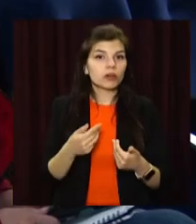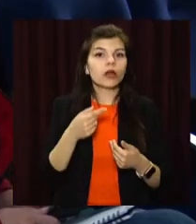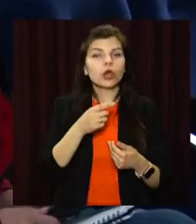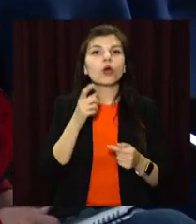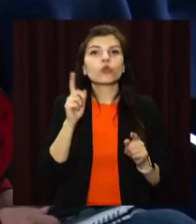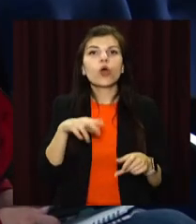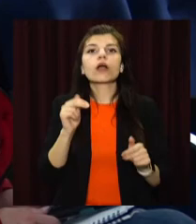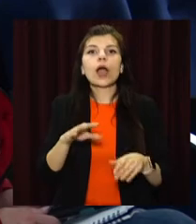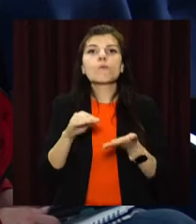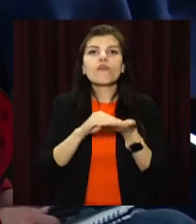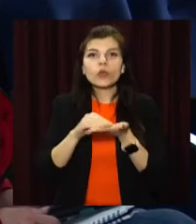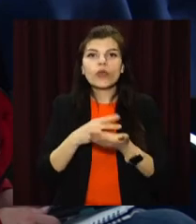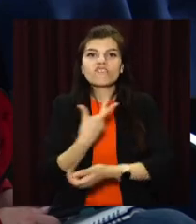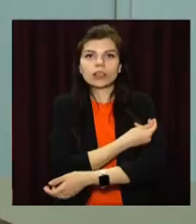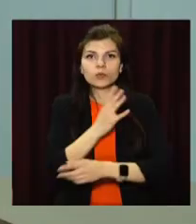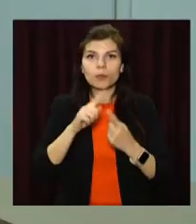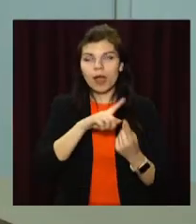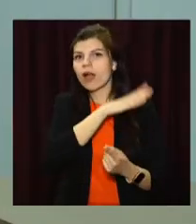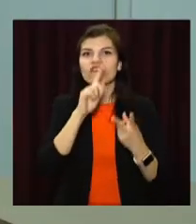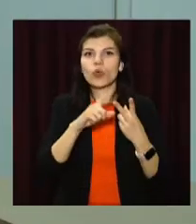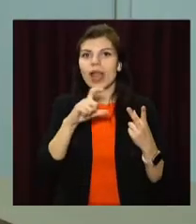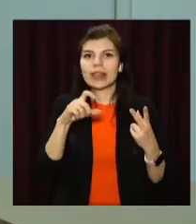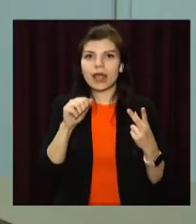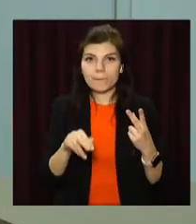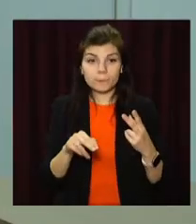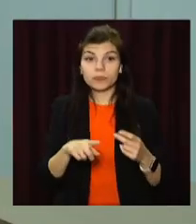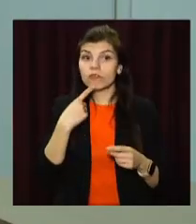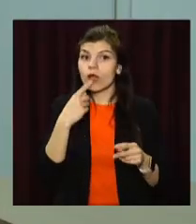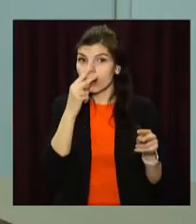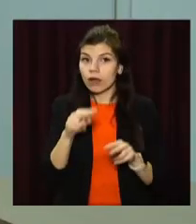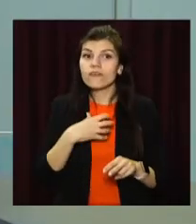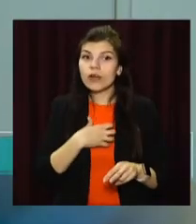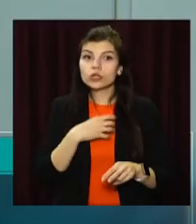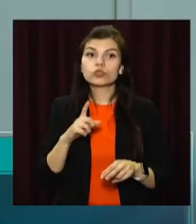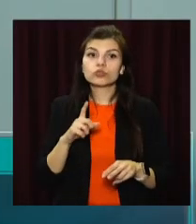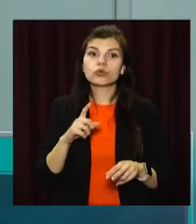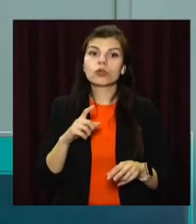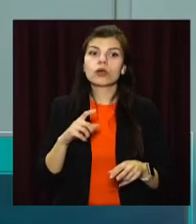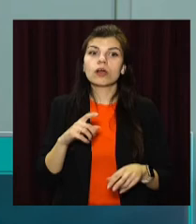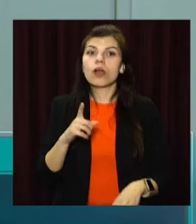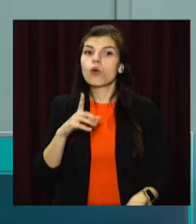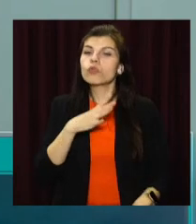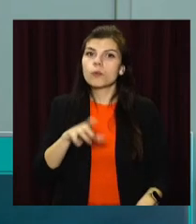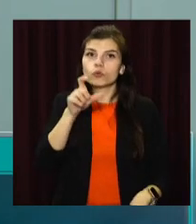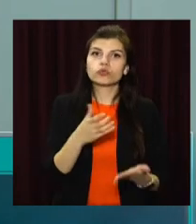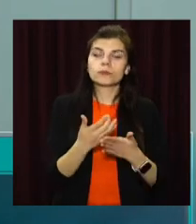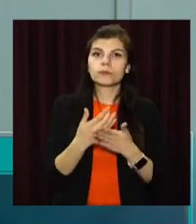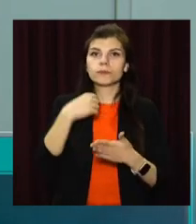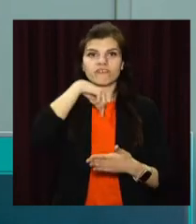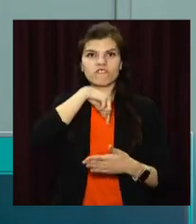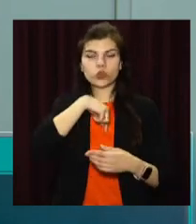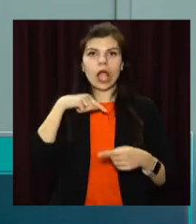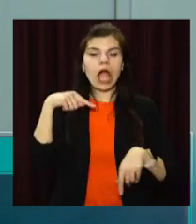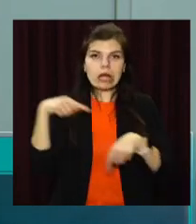як робити повторну вакцинацію. Саме головне, що було розглянуті проблеми щодо анафілактичних реакцій, які можуть бути при вакцинації.